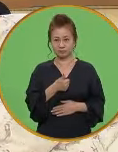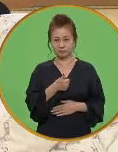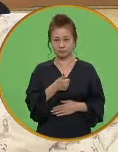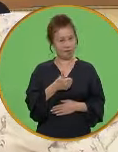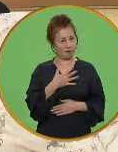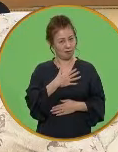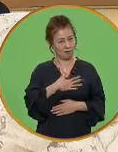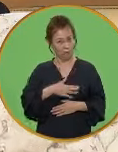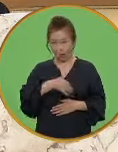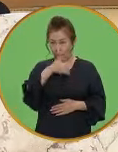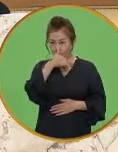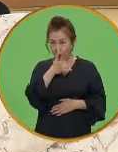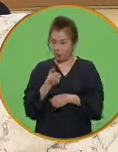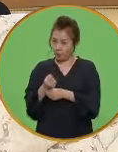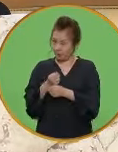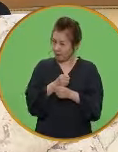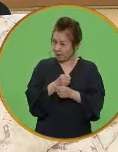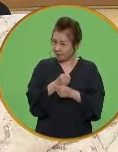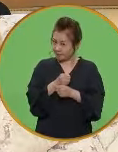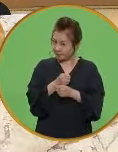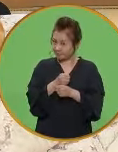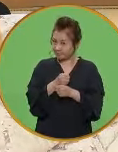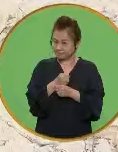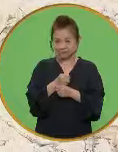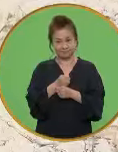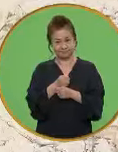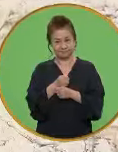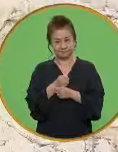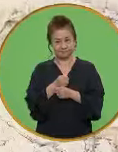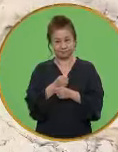おお、だいぶ元気になったわい。